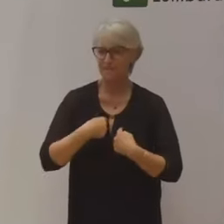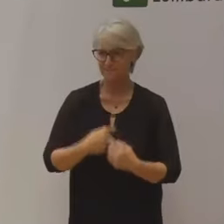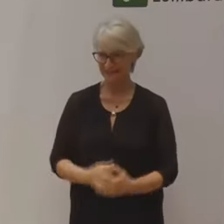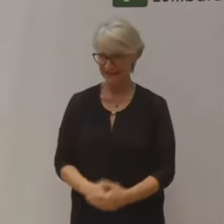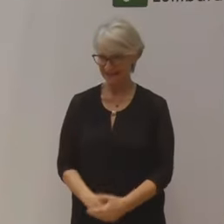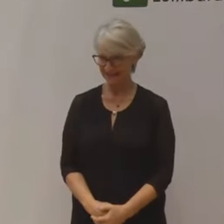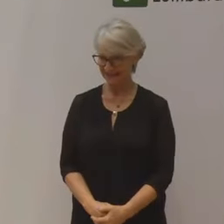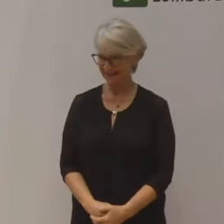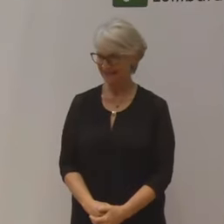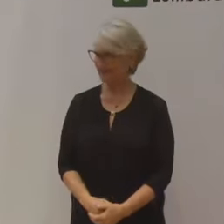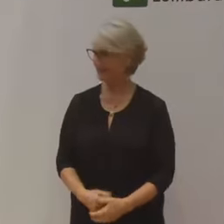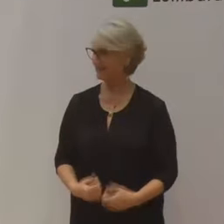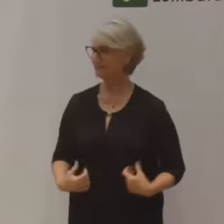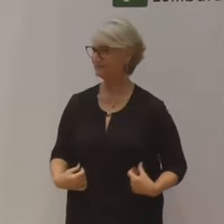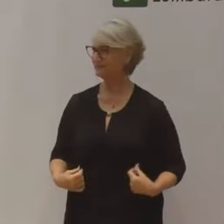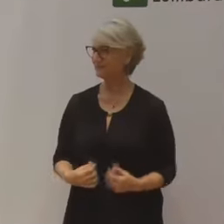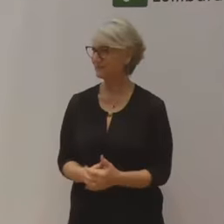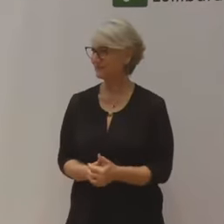Come si dice?